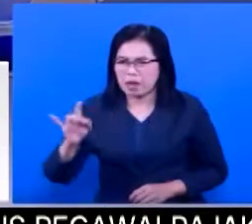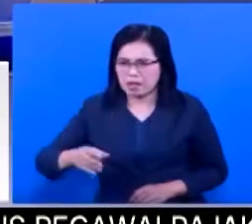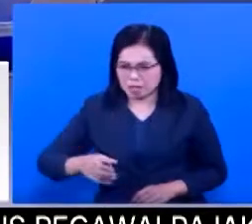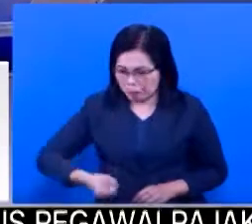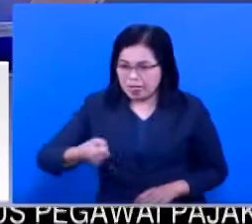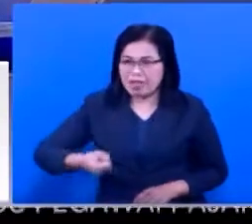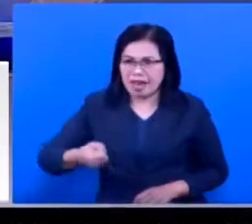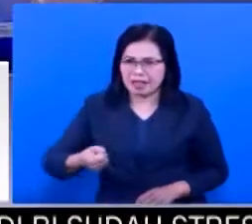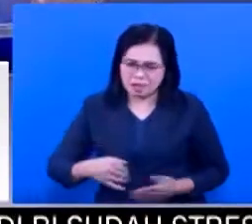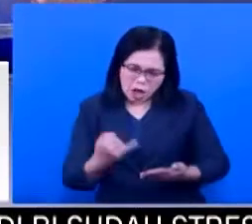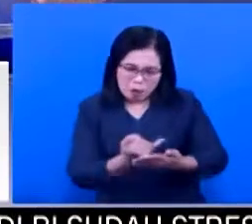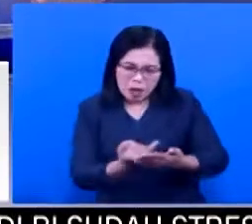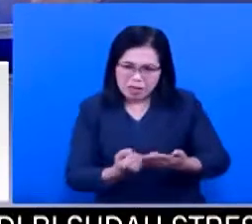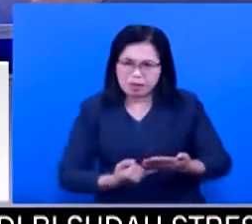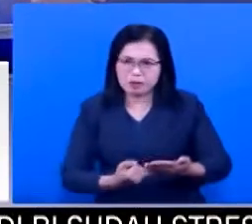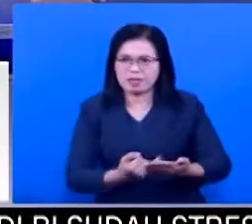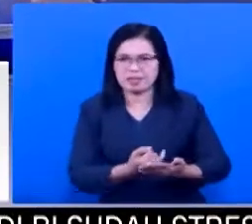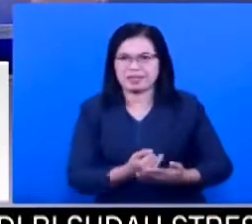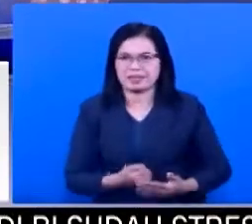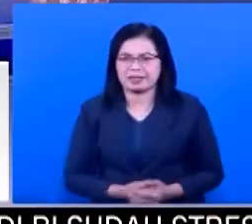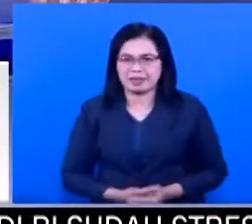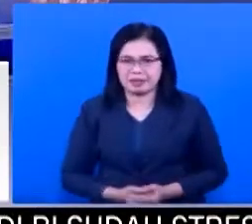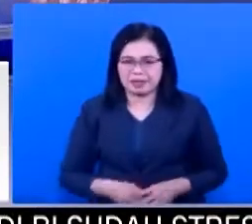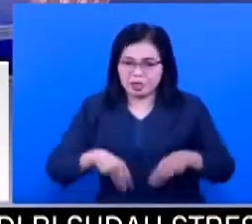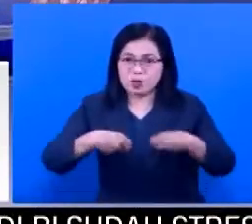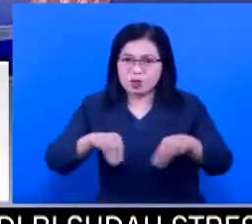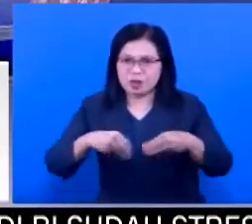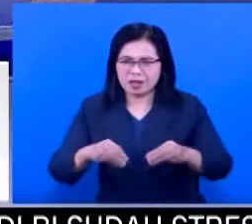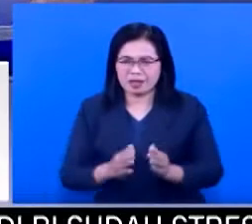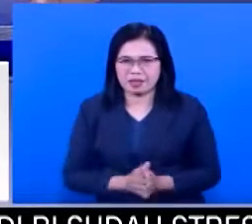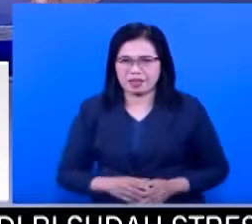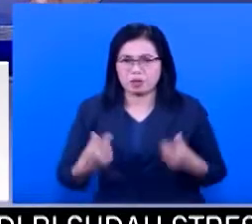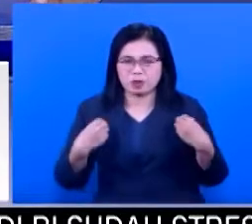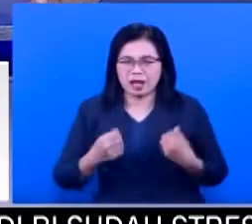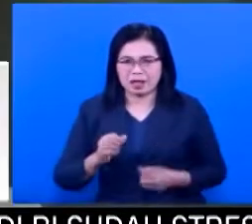tulis dalam gelaran bazar dan fashion show tren busana 2022.